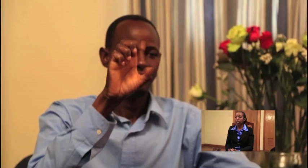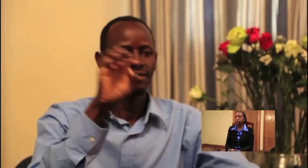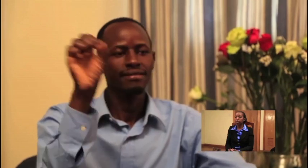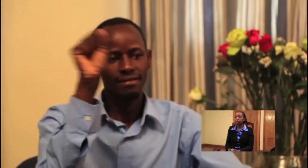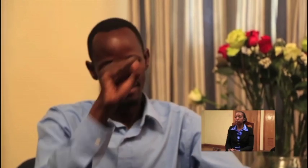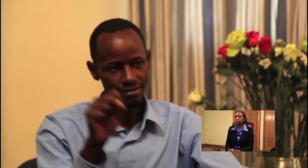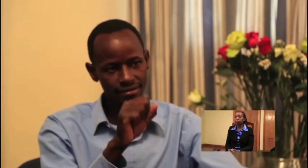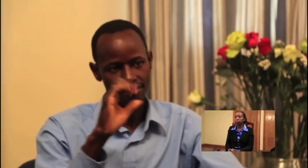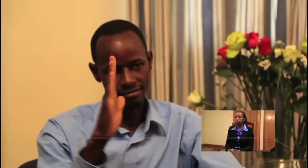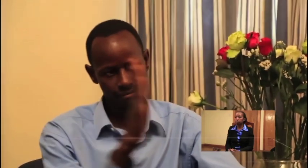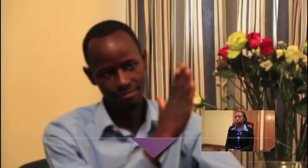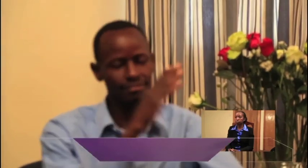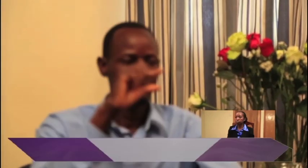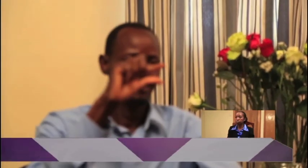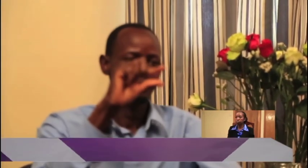Charles